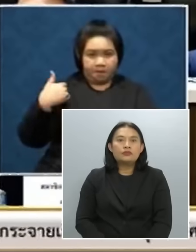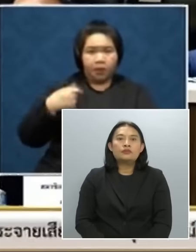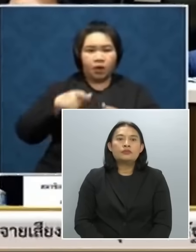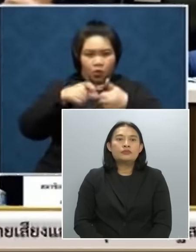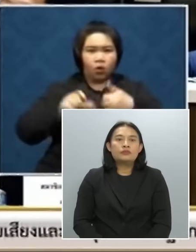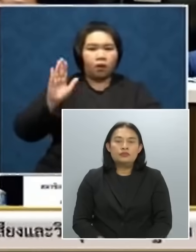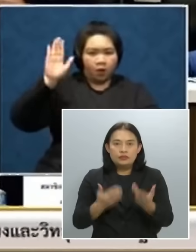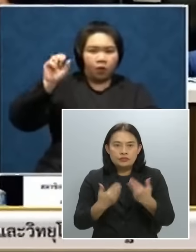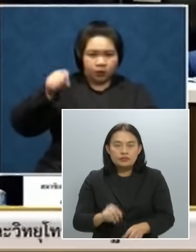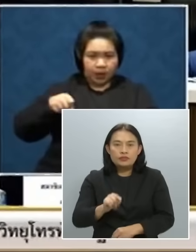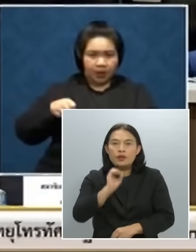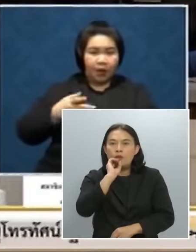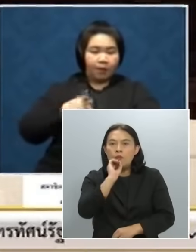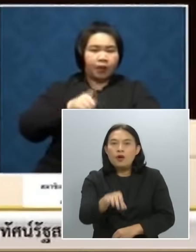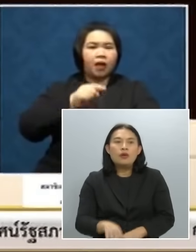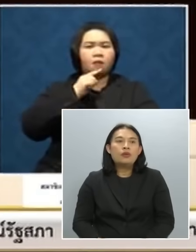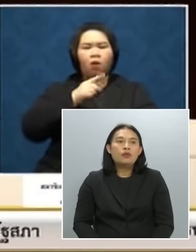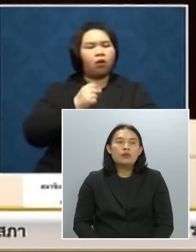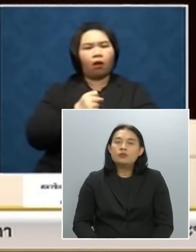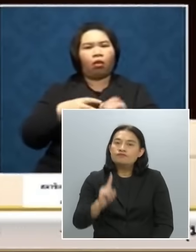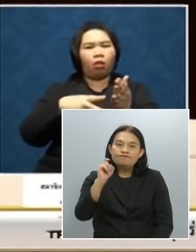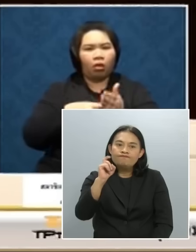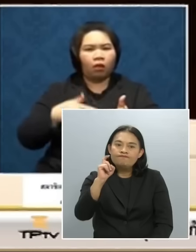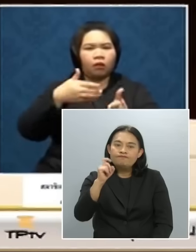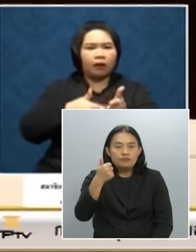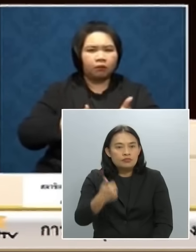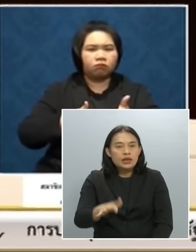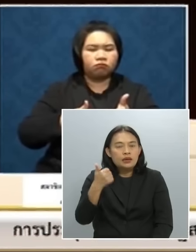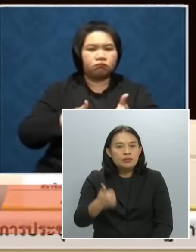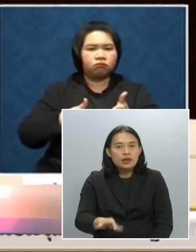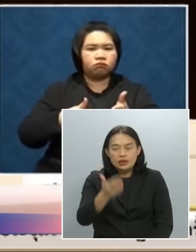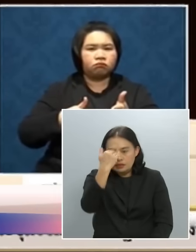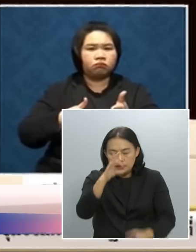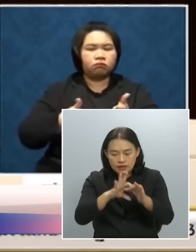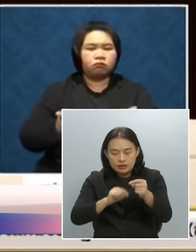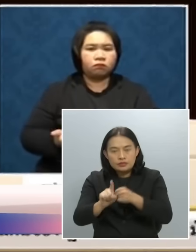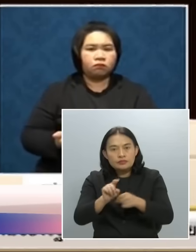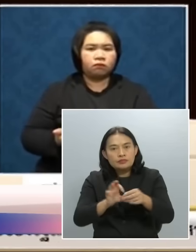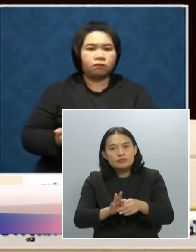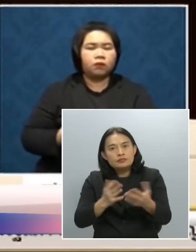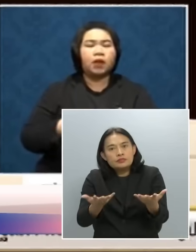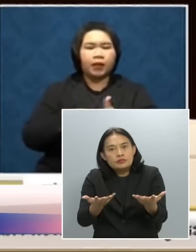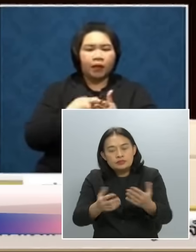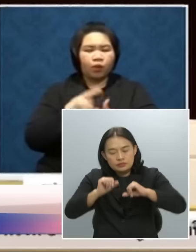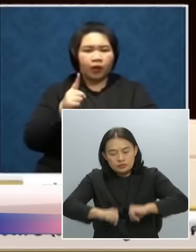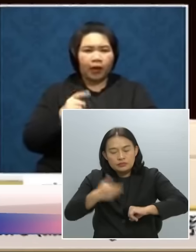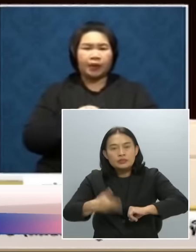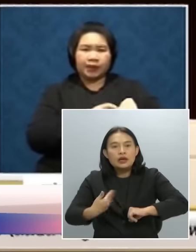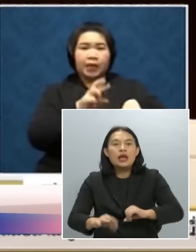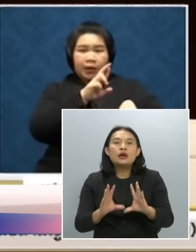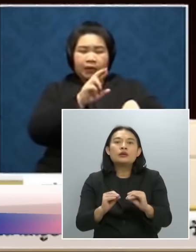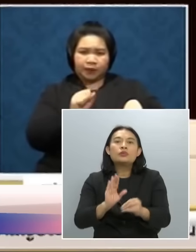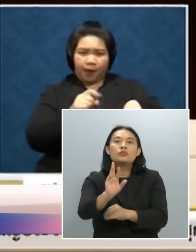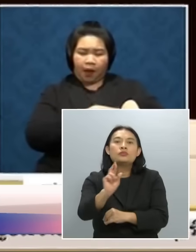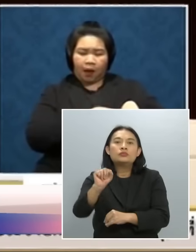ผมอยากจะเรียนว่าเราจะไปไม่ได้ครับเพราะว่าเป็นมติของสภาและ